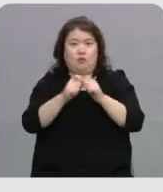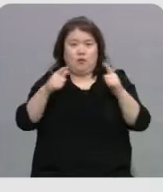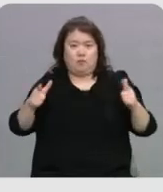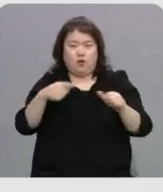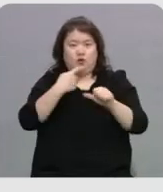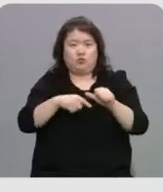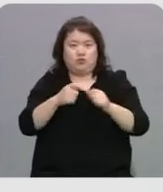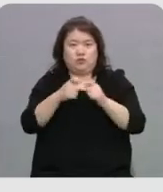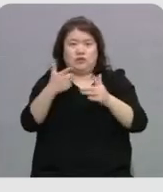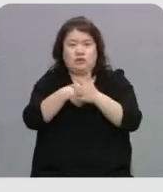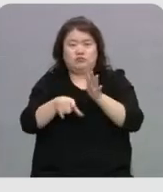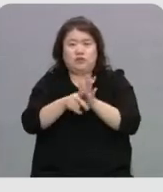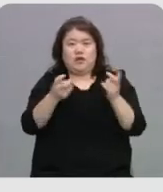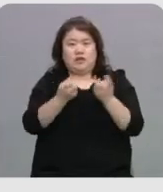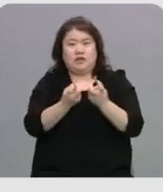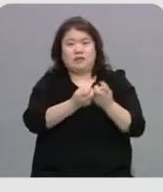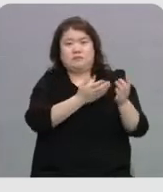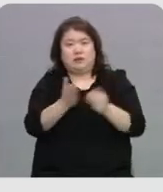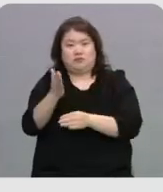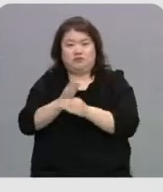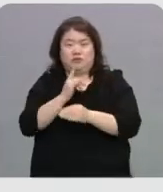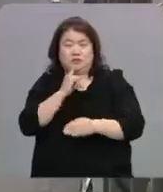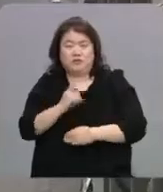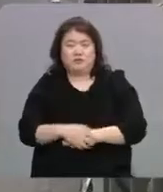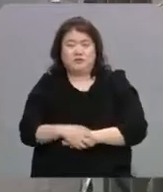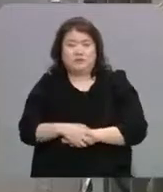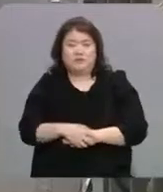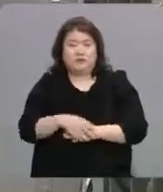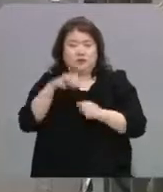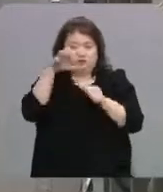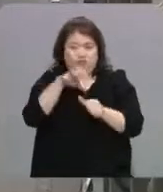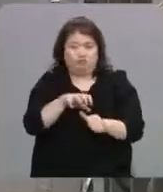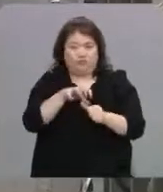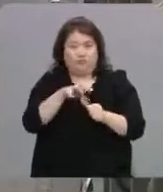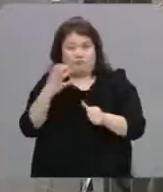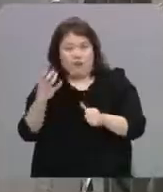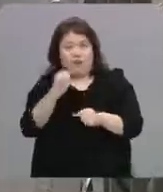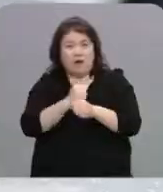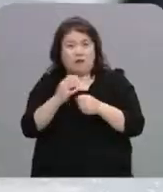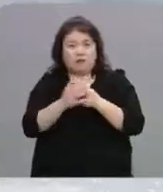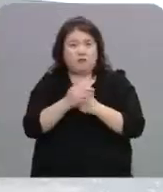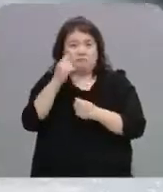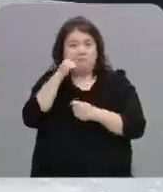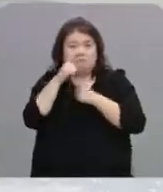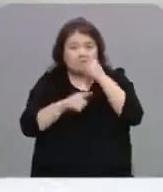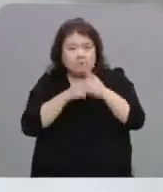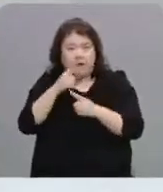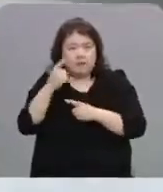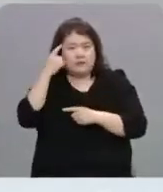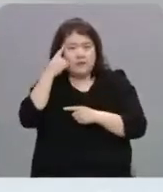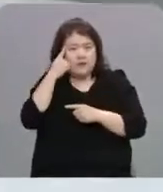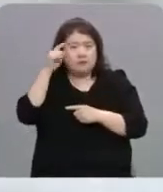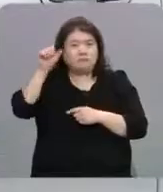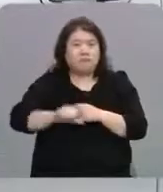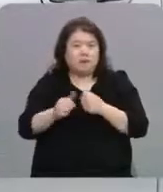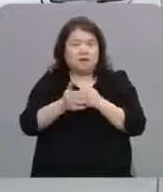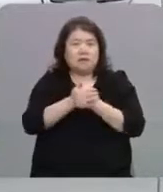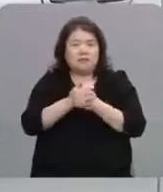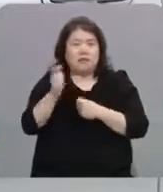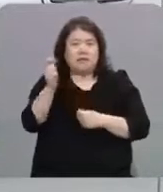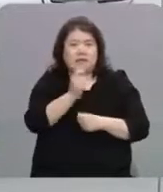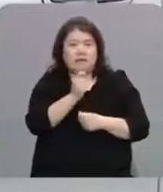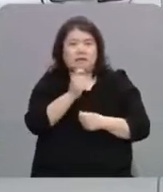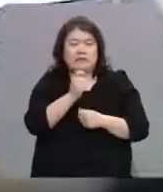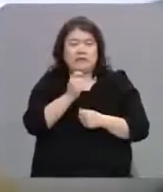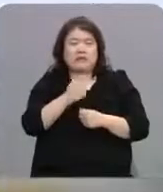있도록 대책을 마련 중 이라고 밝혔습니다 규제완화에 따른 스웨이 측 실패로 택시 영업을 준비했던 사람들만 일을 배우게